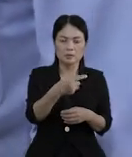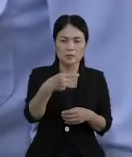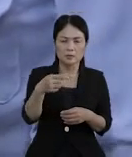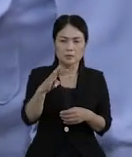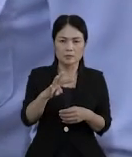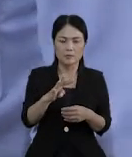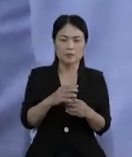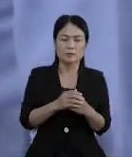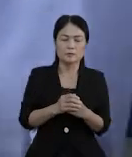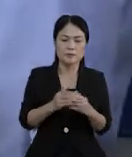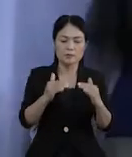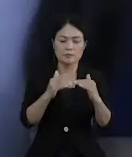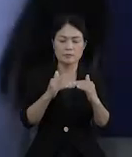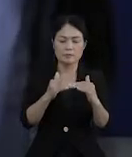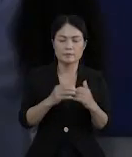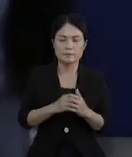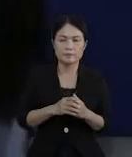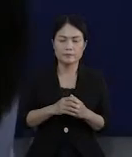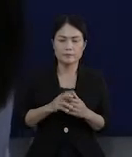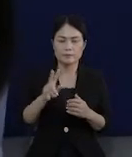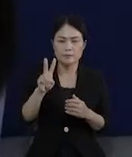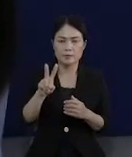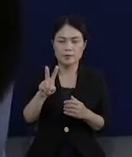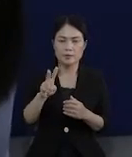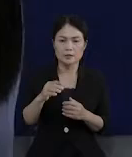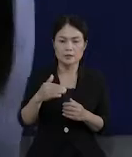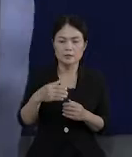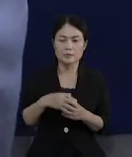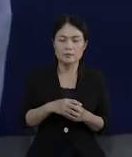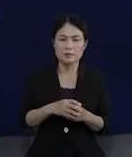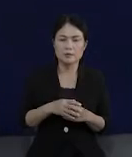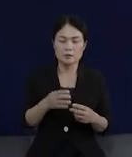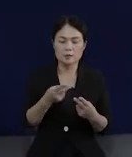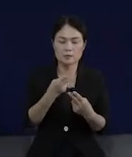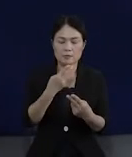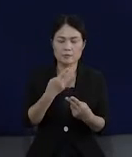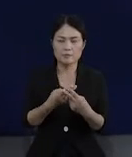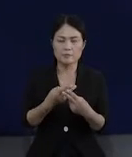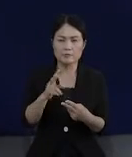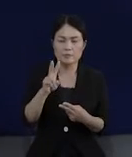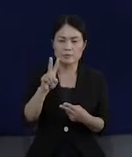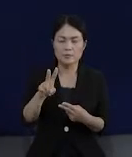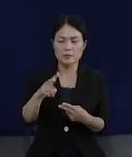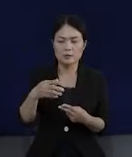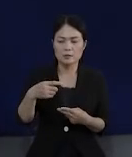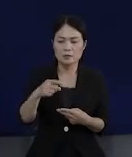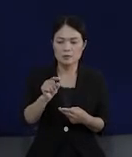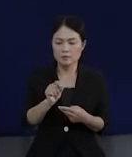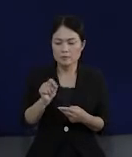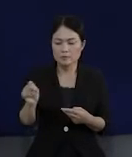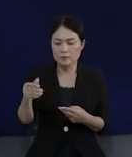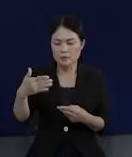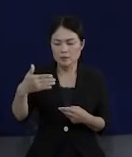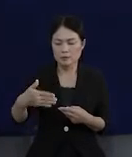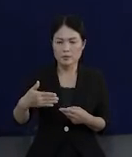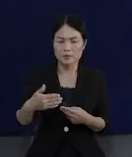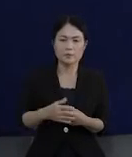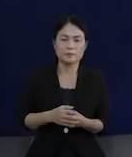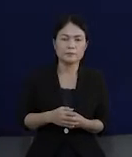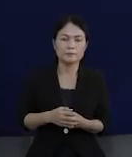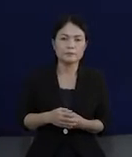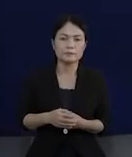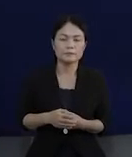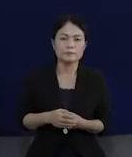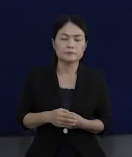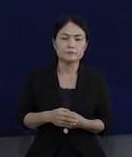đỏ bốn, xma, bì. Chẳng chậm lại rồi bỏ dưỡng cứ khớnh, bí, phía, pram, buồn.